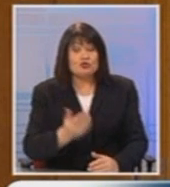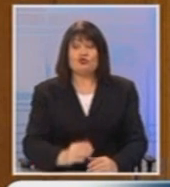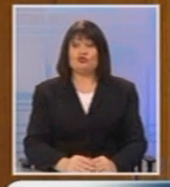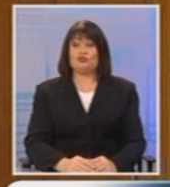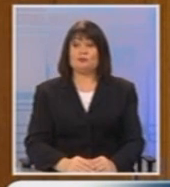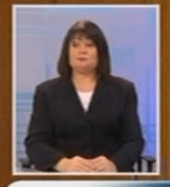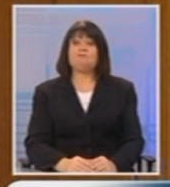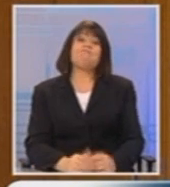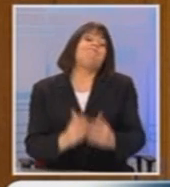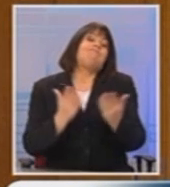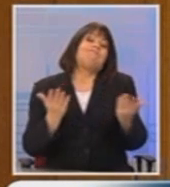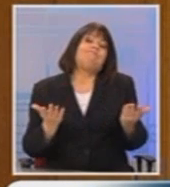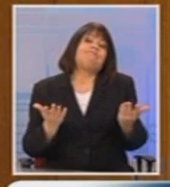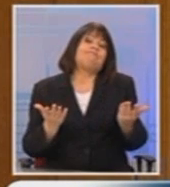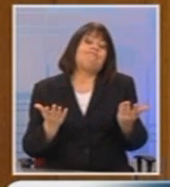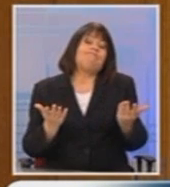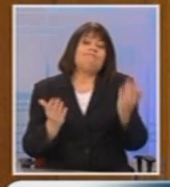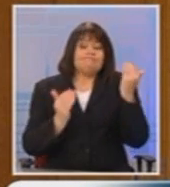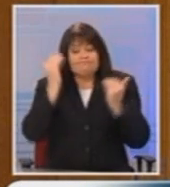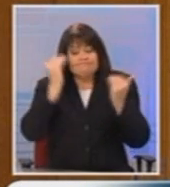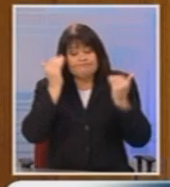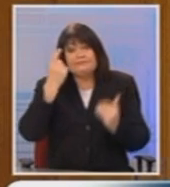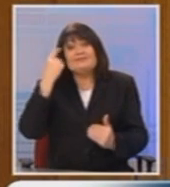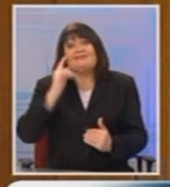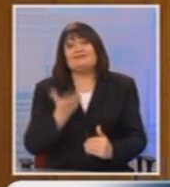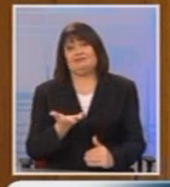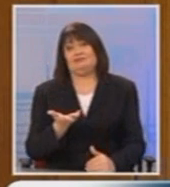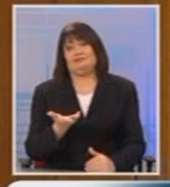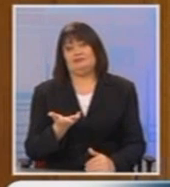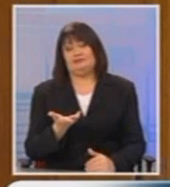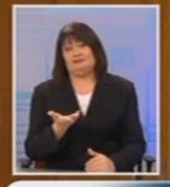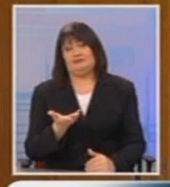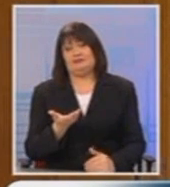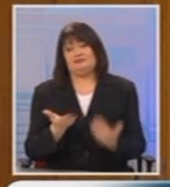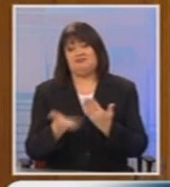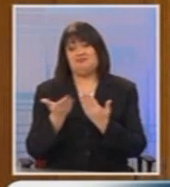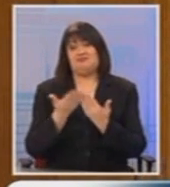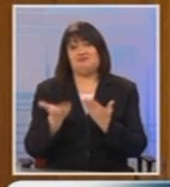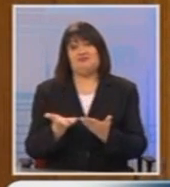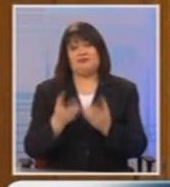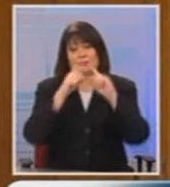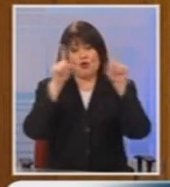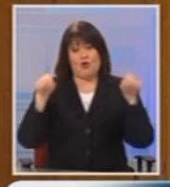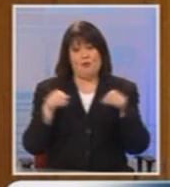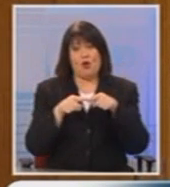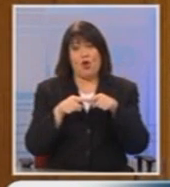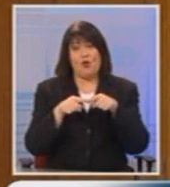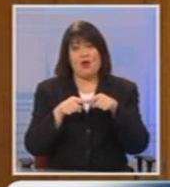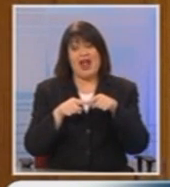που αυτή είναι μικρή, αμφισβητήσιμη και βοηθάει όλους τους άλλους ομολογιούχους